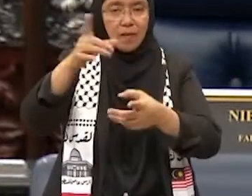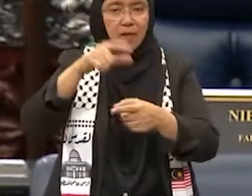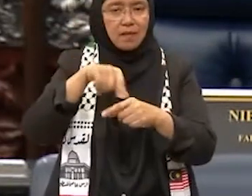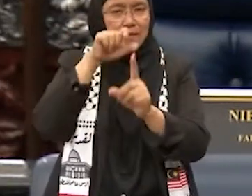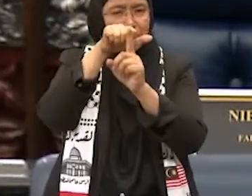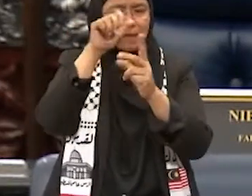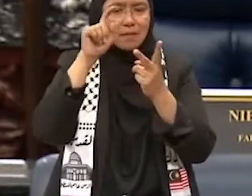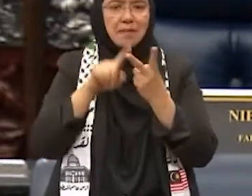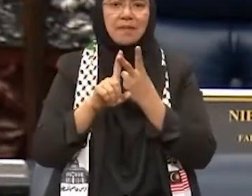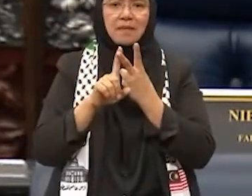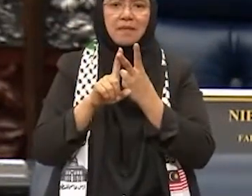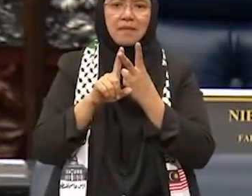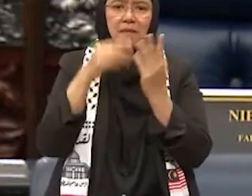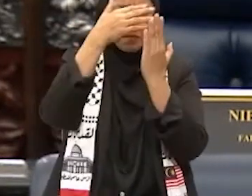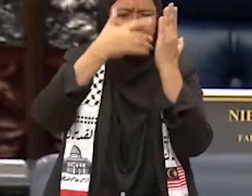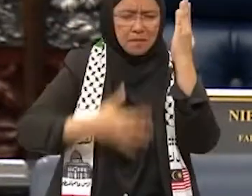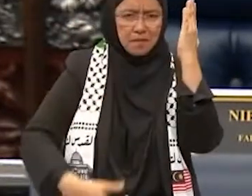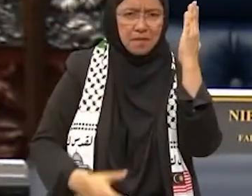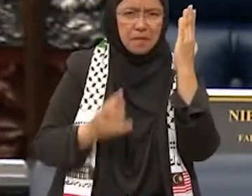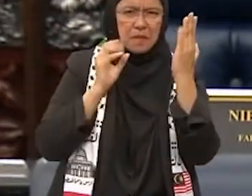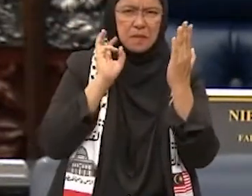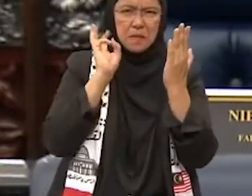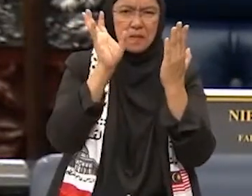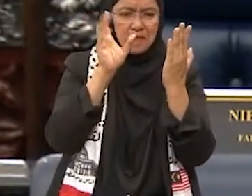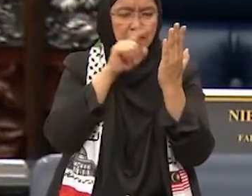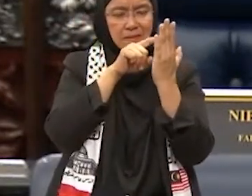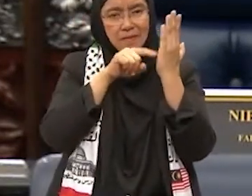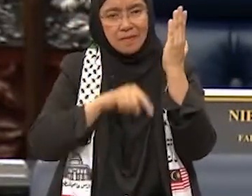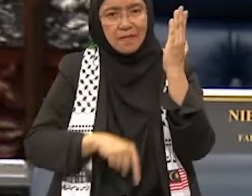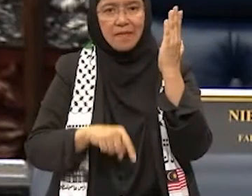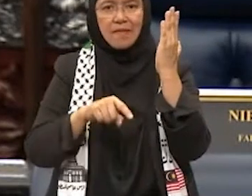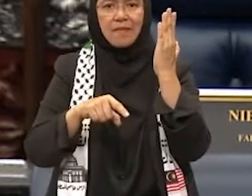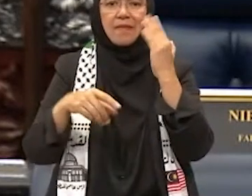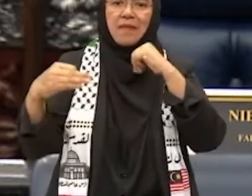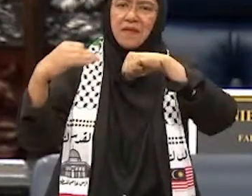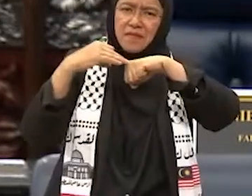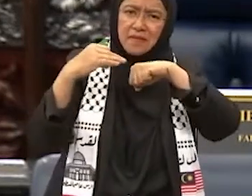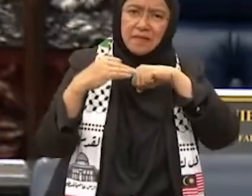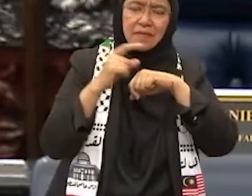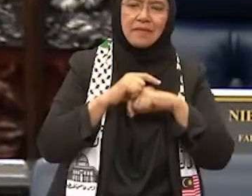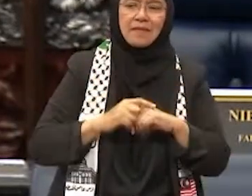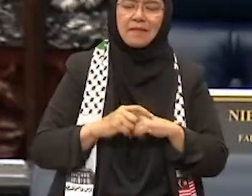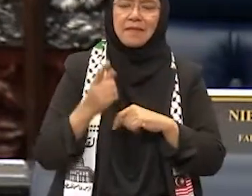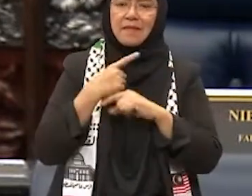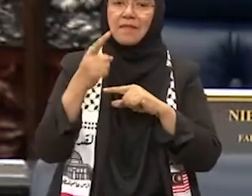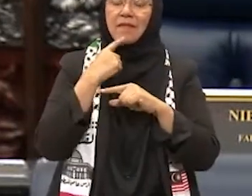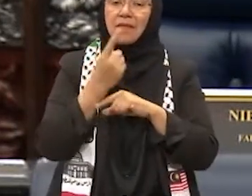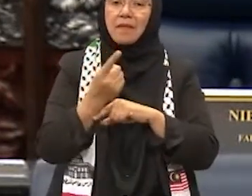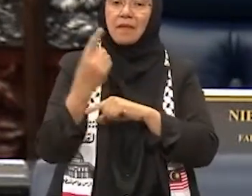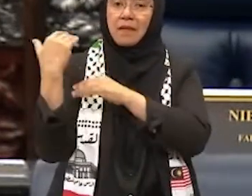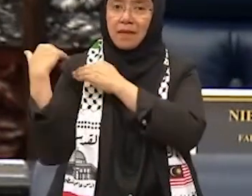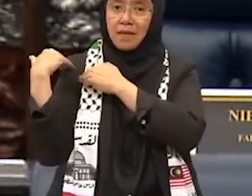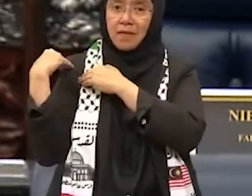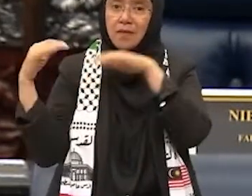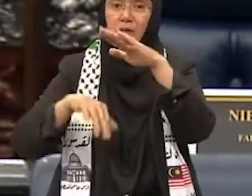berunsur fitnah Tindakan yang diambil oleh mcmc selaras dengan tanggungjawab di bawah akta 588 dan bukanlah untuk